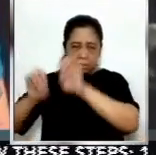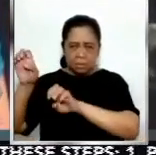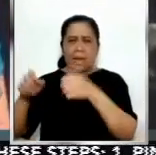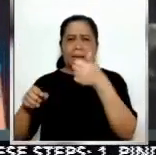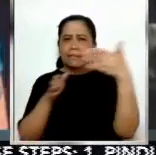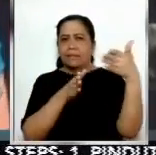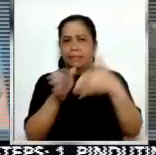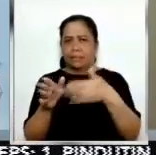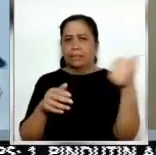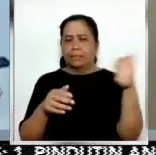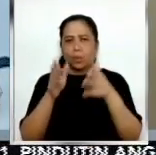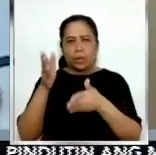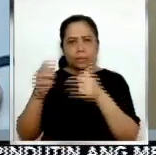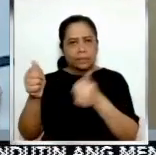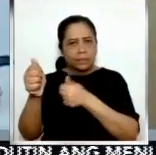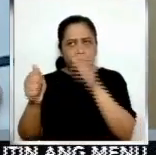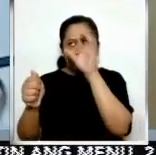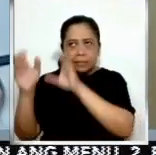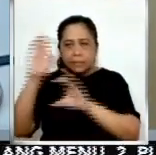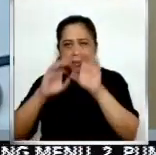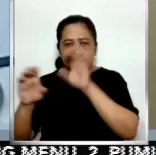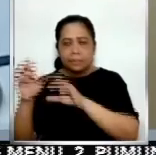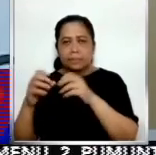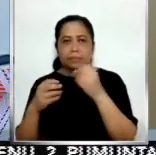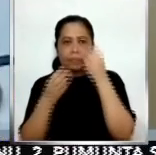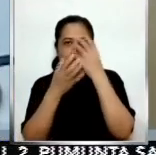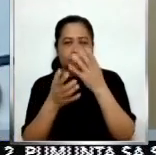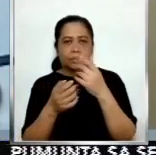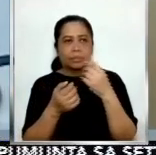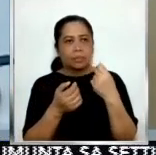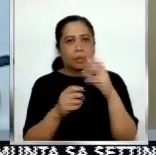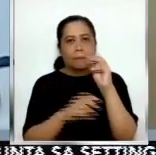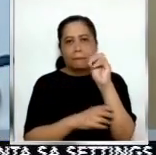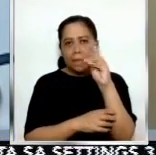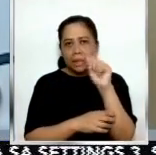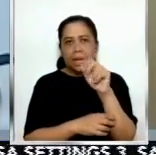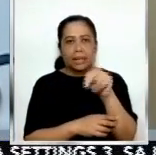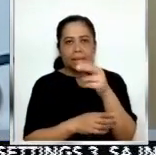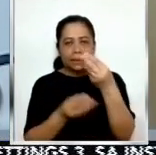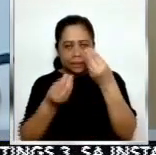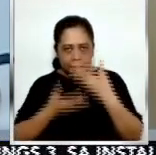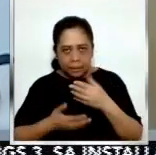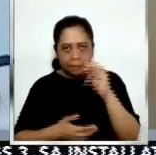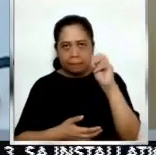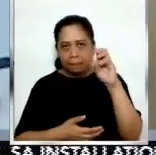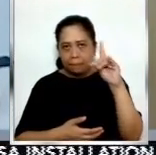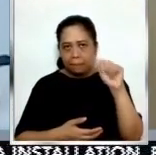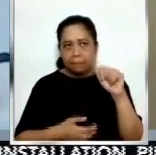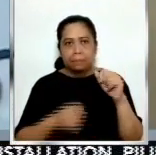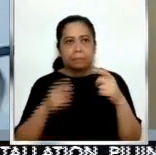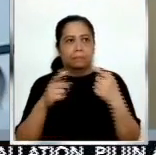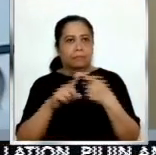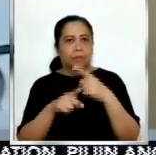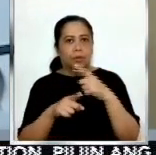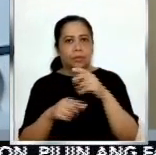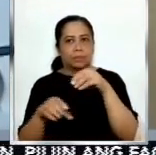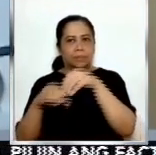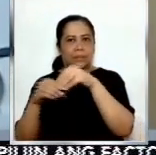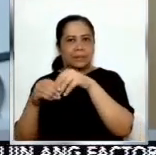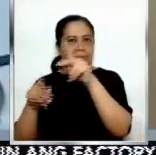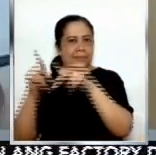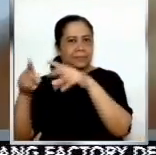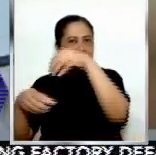daw ng paghahabol. We get information from the media, meron dyan, from insiders